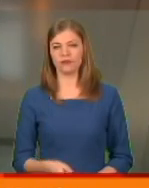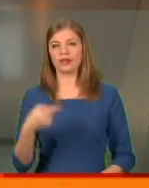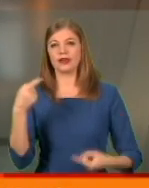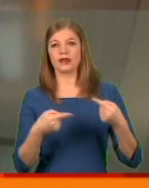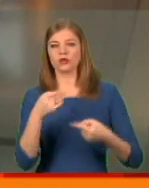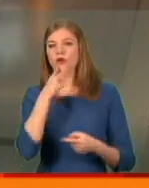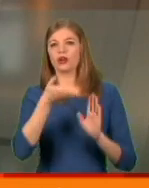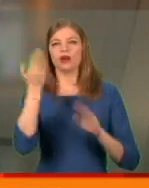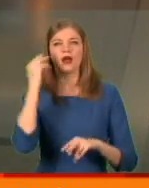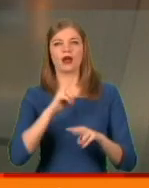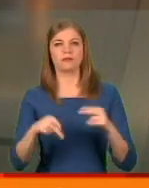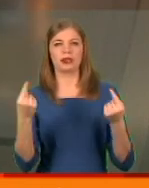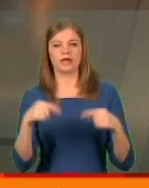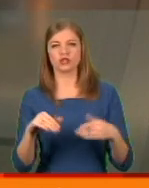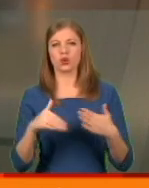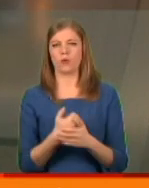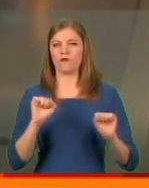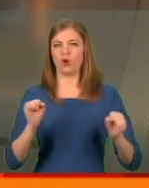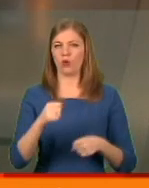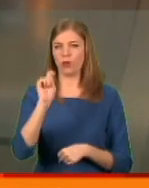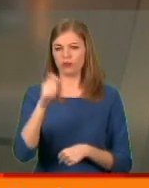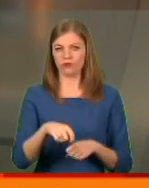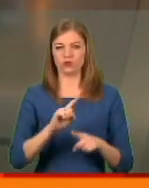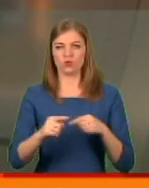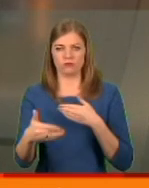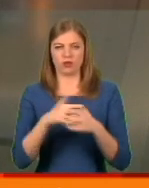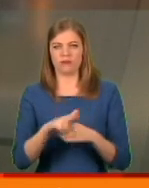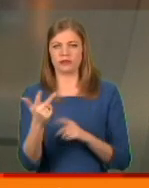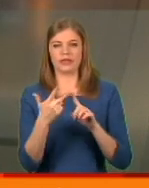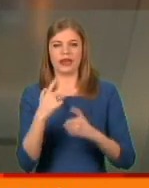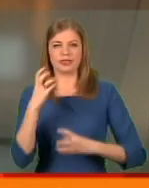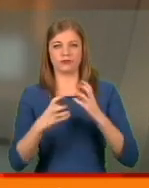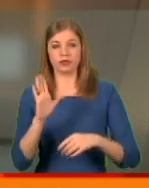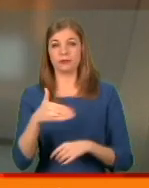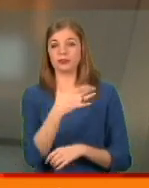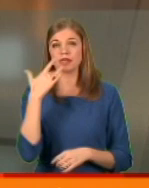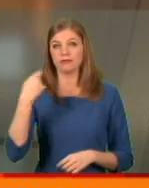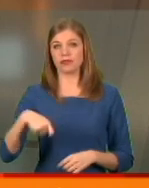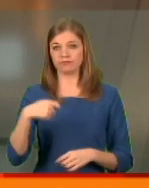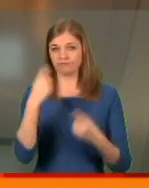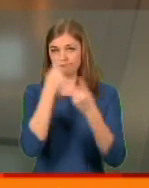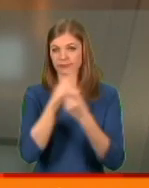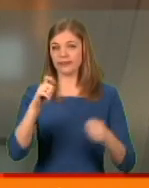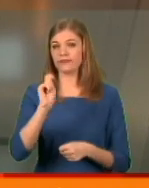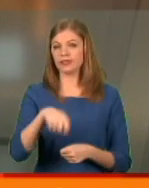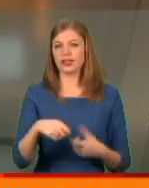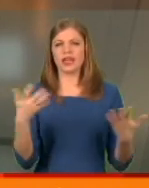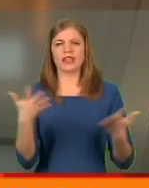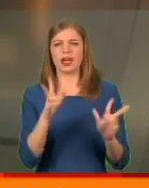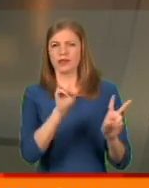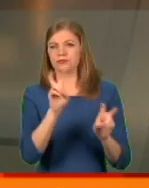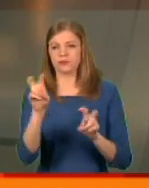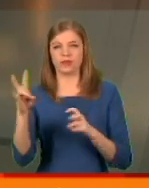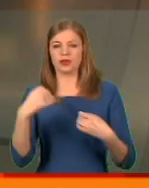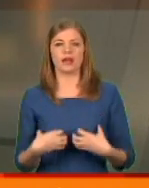Риторика часів Карибської кризи, нова холодна війна на порозі Третьої світової після трампового оголошення війни в Твіттері, якими тільки